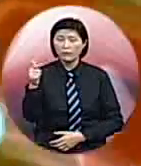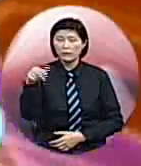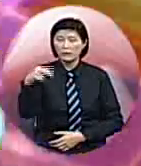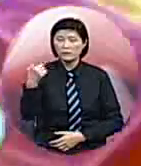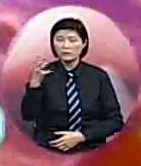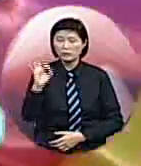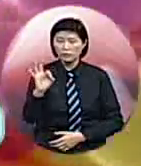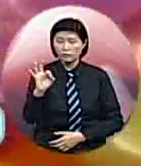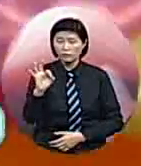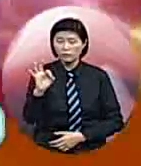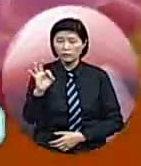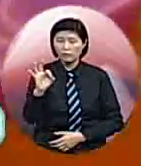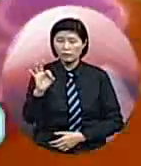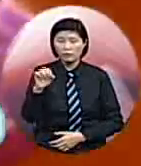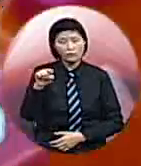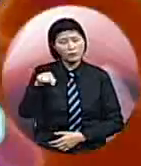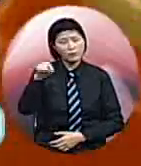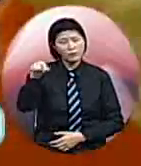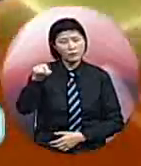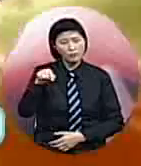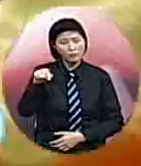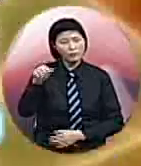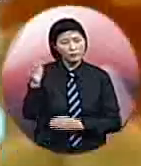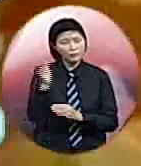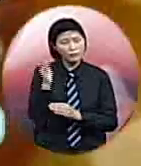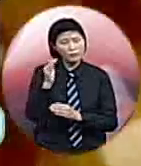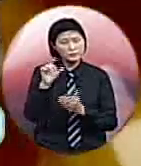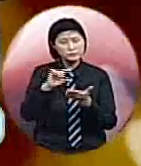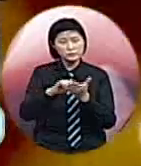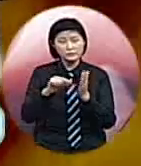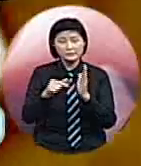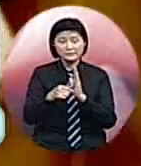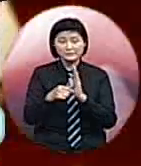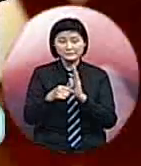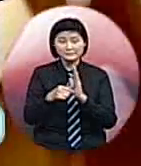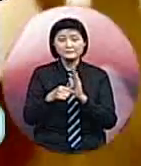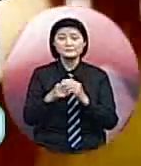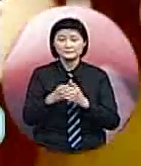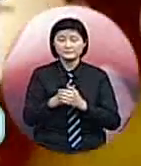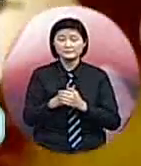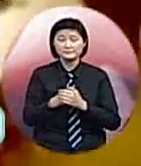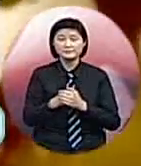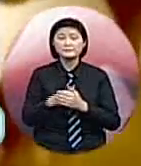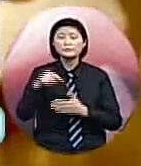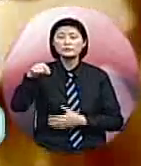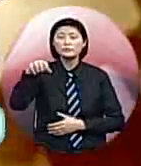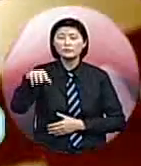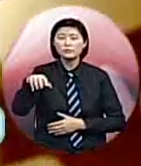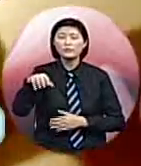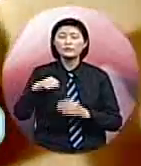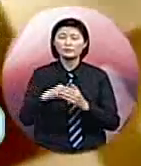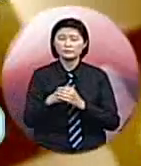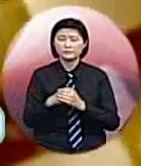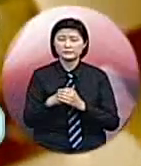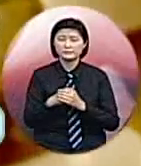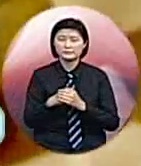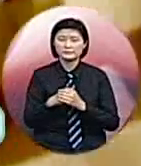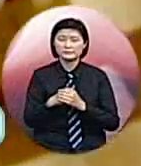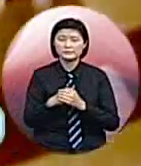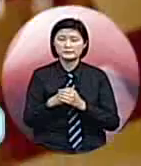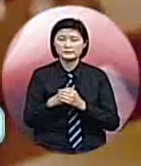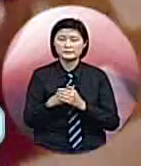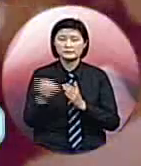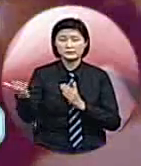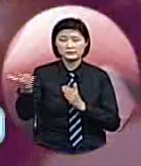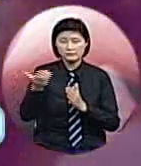석간동에서 내리면 석간동 한정거장 들어가는 그 곳이 멋인데 한데 석간동이라고 해도 돼요. 알겠습니다. 석간동으로 이주를